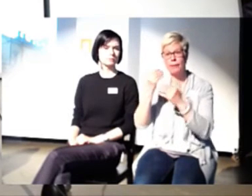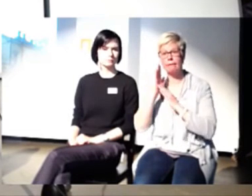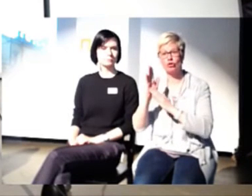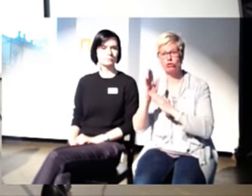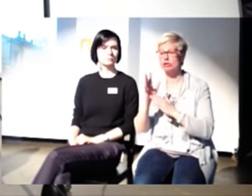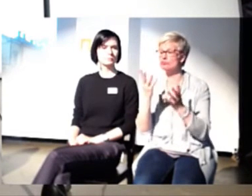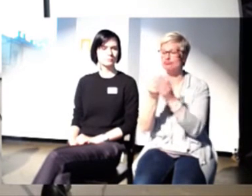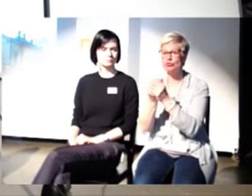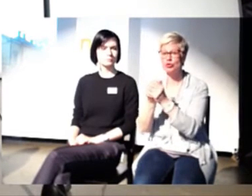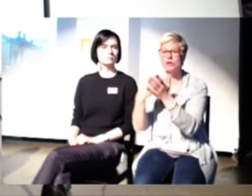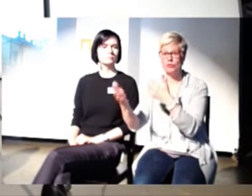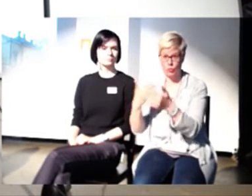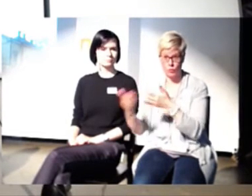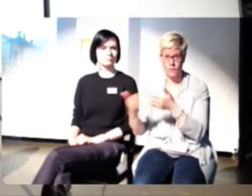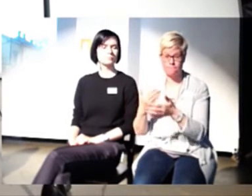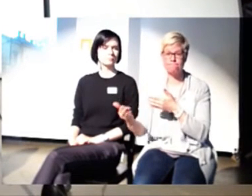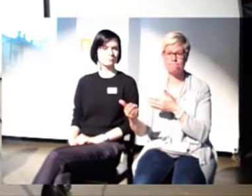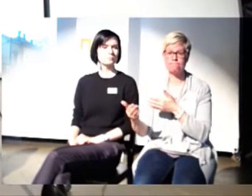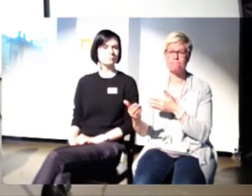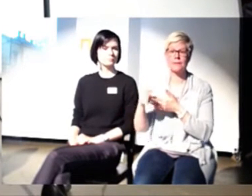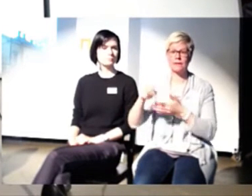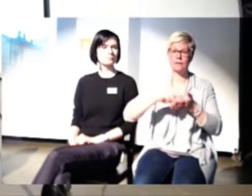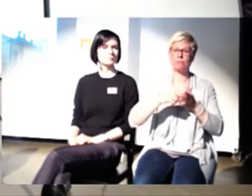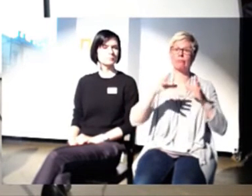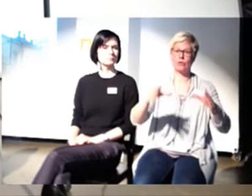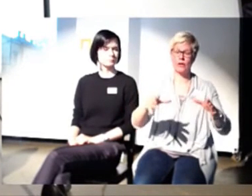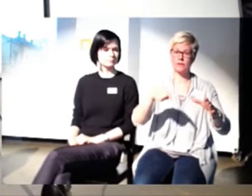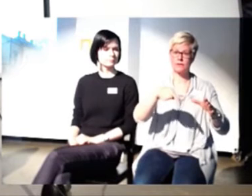siinä projektissa muun muassa niin jaettiin kaupunkilaisille